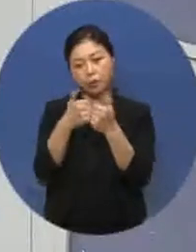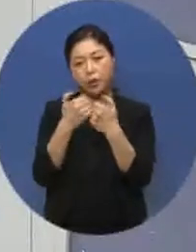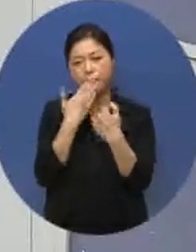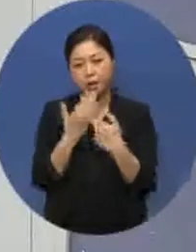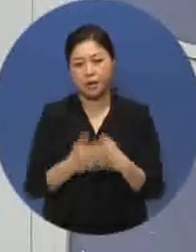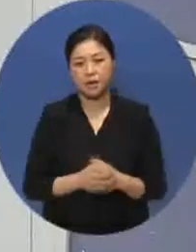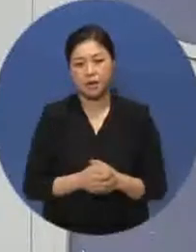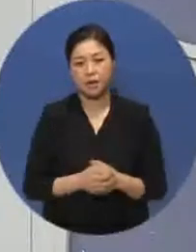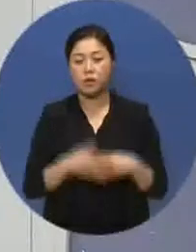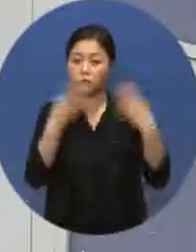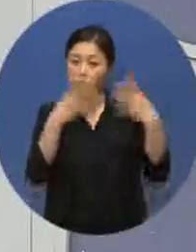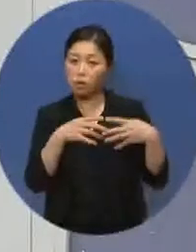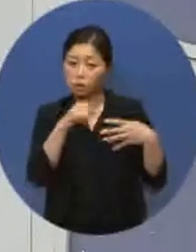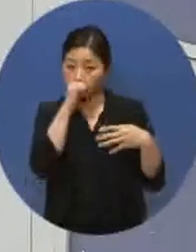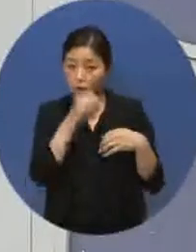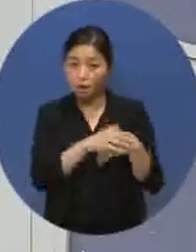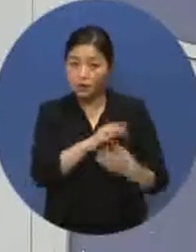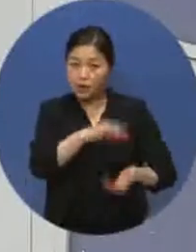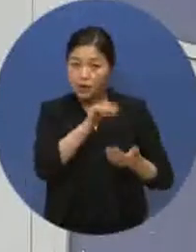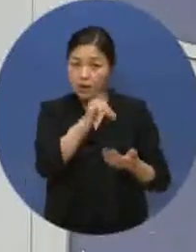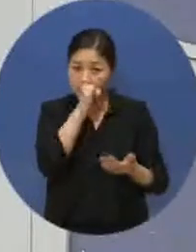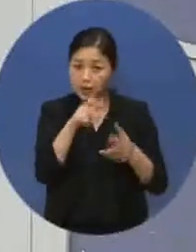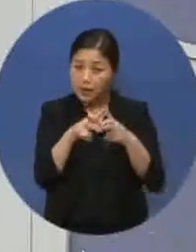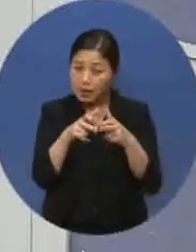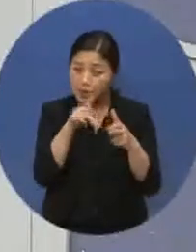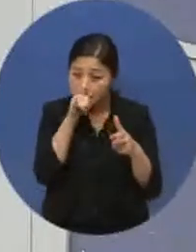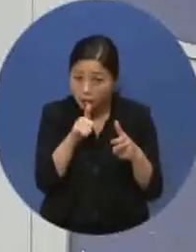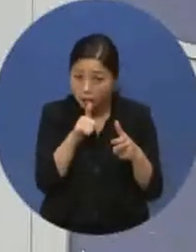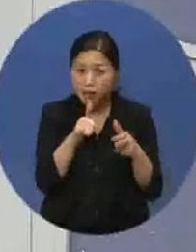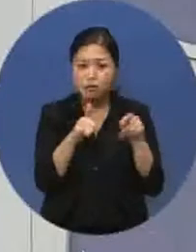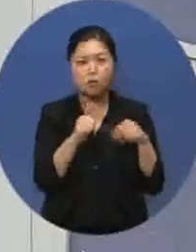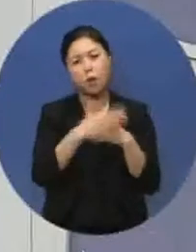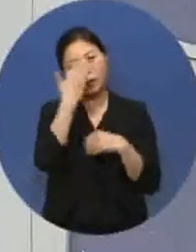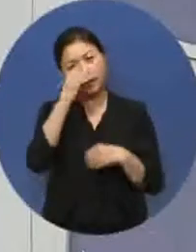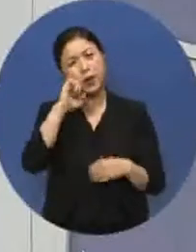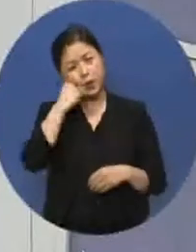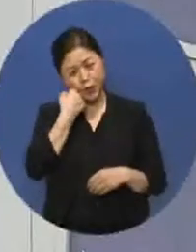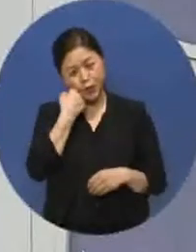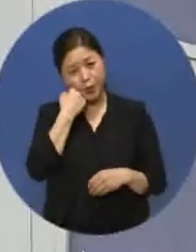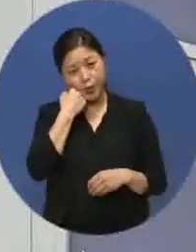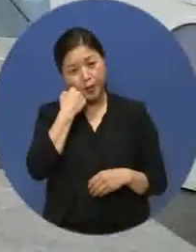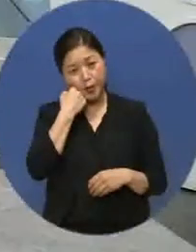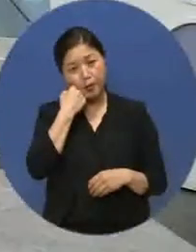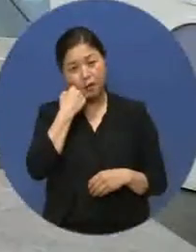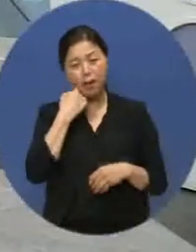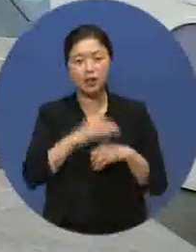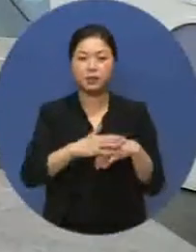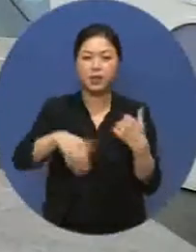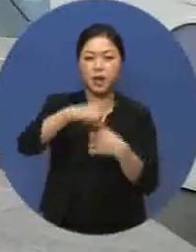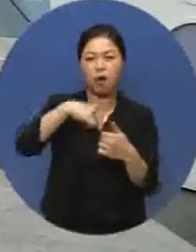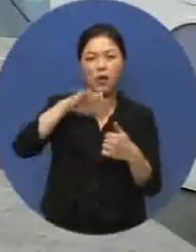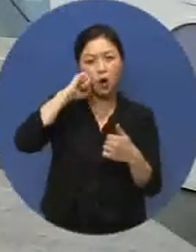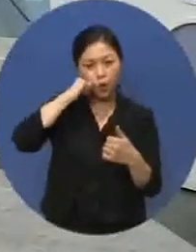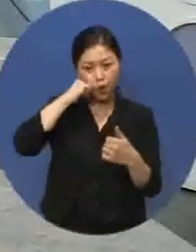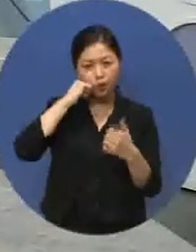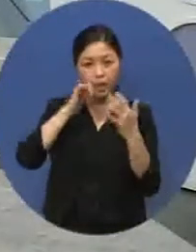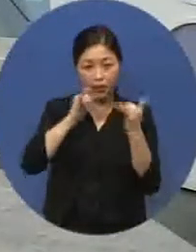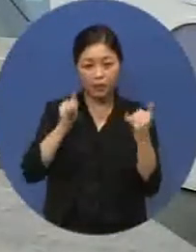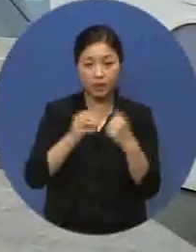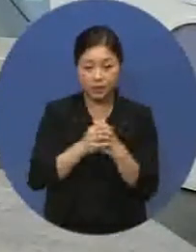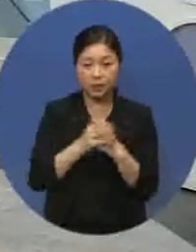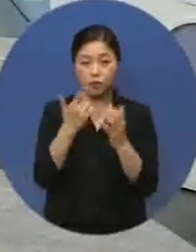재산이 있는데 장애가 있다. 그러면 조금 이제 좀 저조하지만 물론 네, 뭐 그 소송 형편이, 네, 형편이 어려우신 분들에 대해서